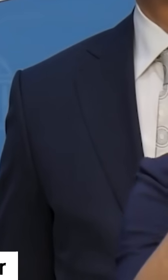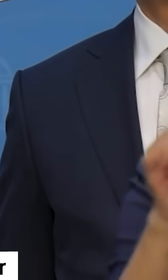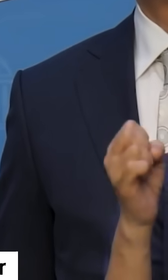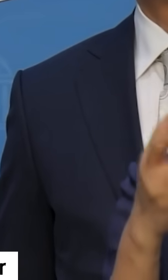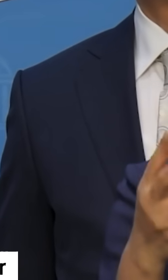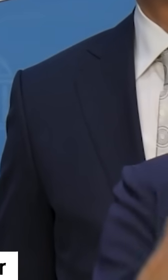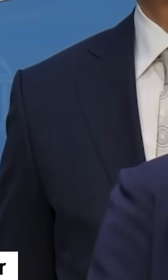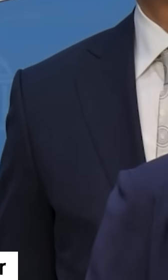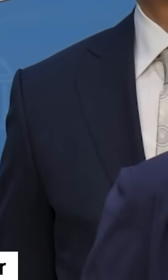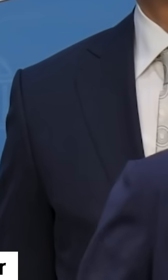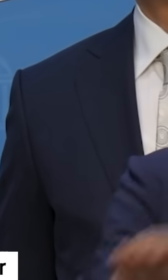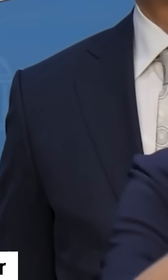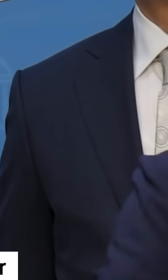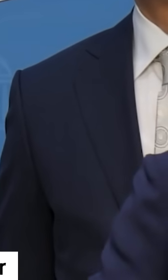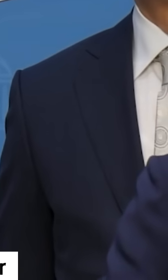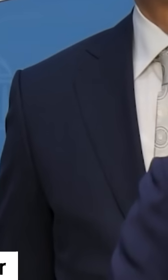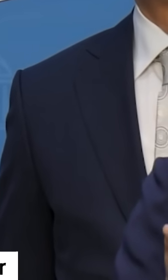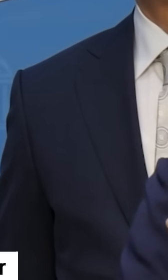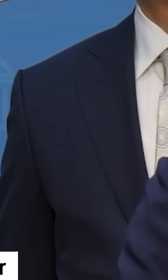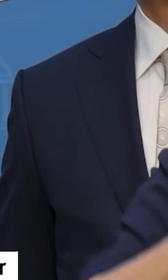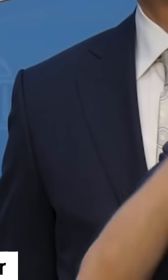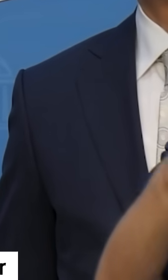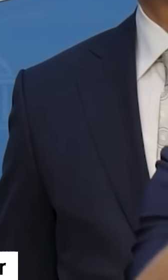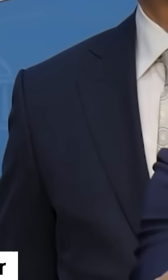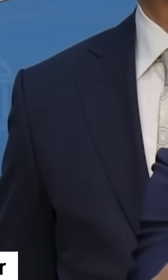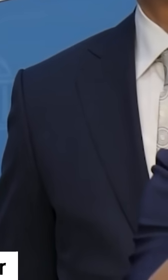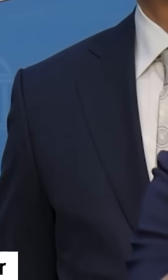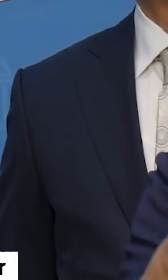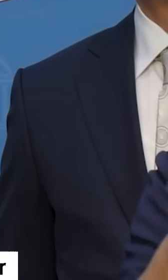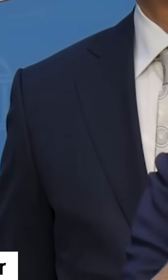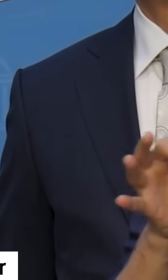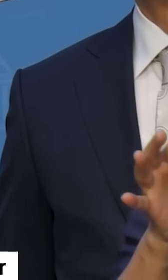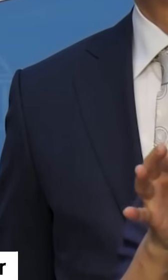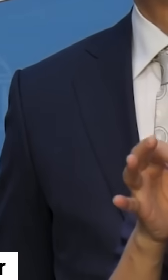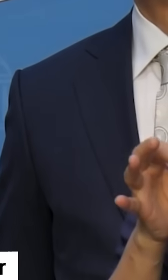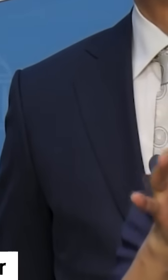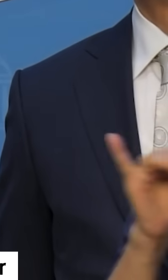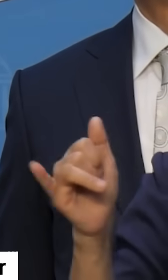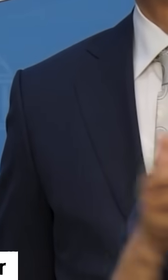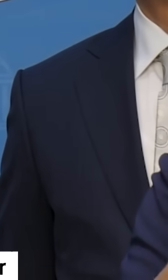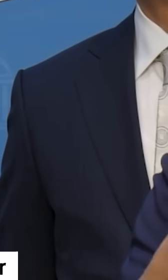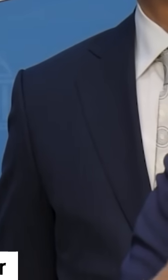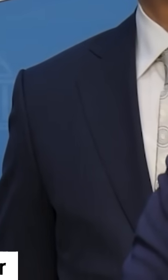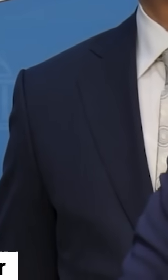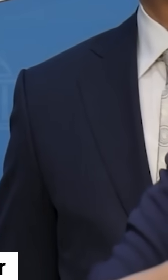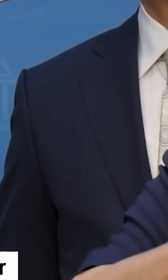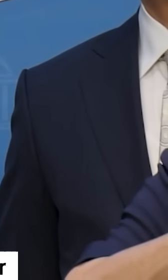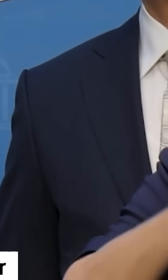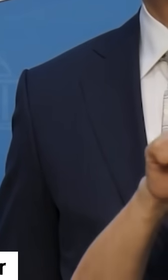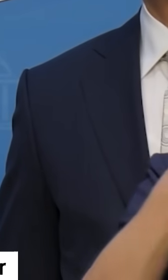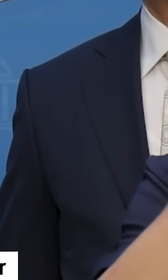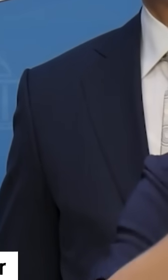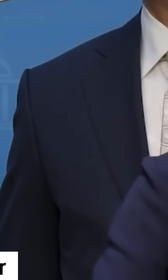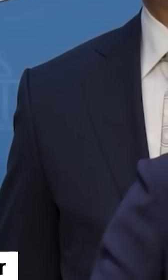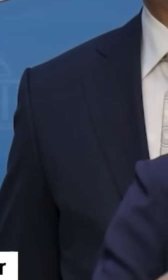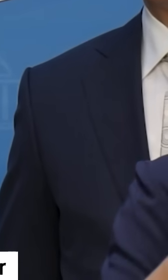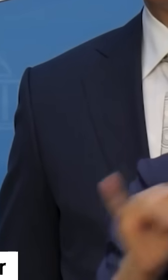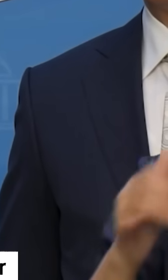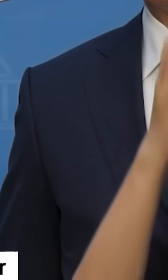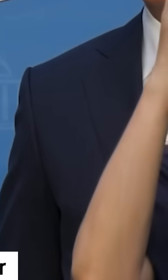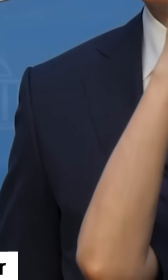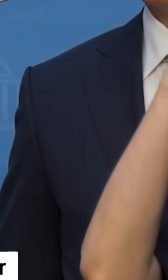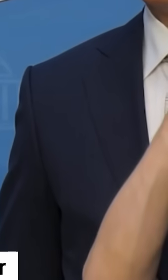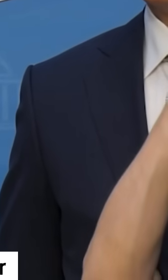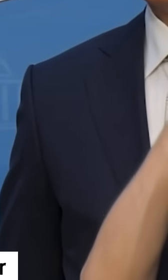아니라 우리 외식업계와 시장 상인들도 괴담 정치의 피해자라는 사실을 염두에